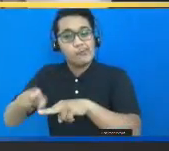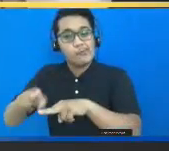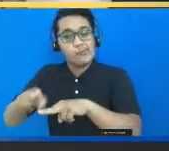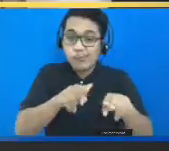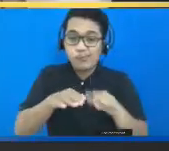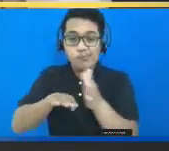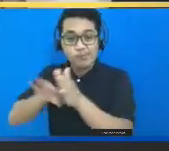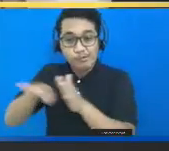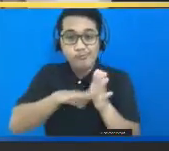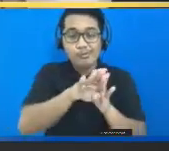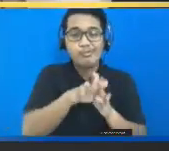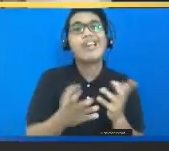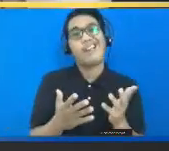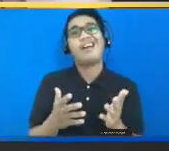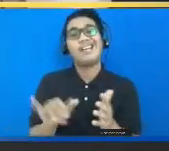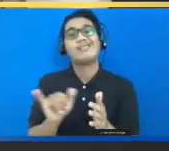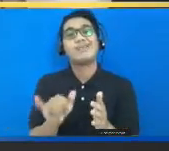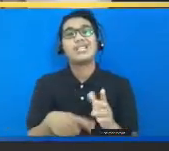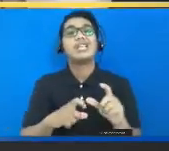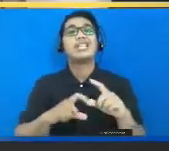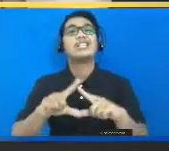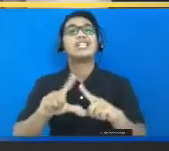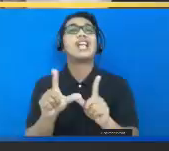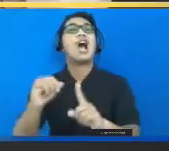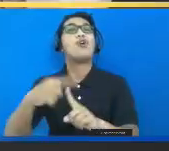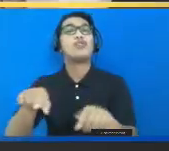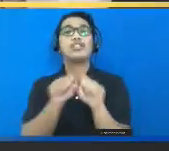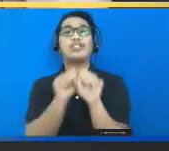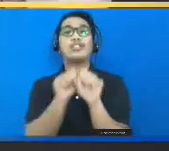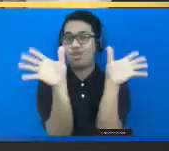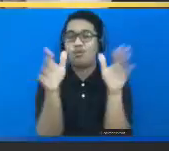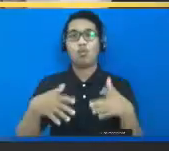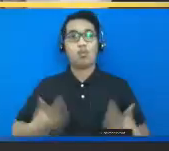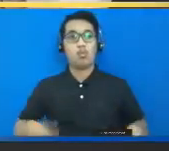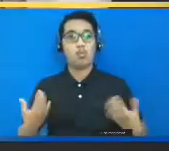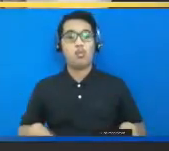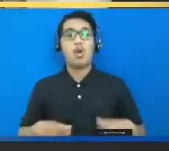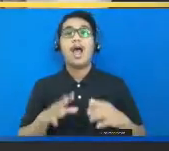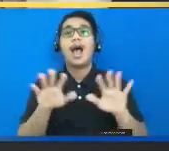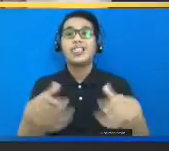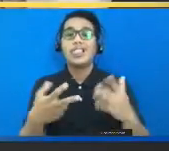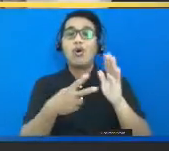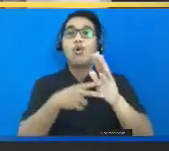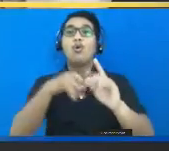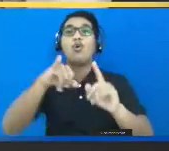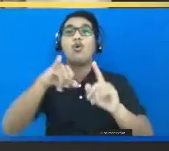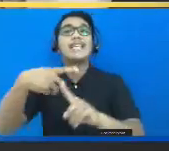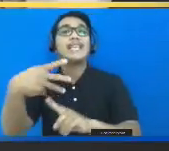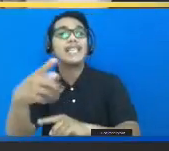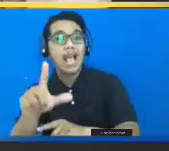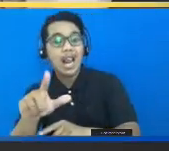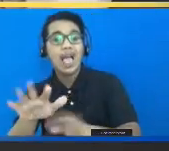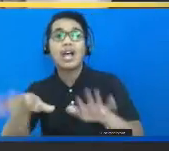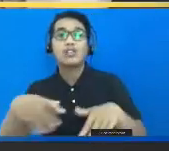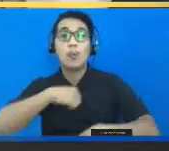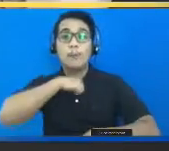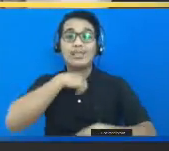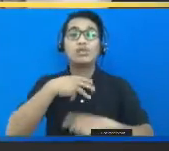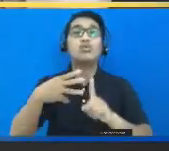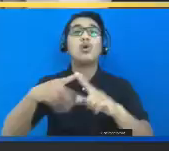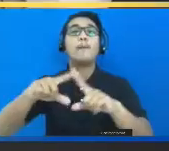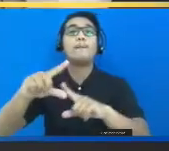Tunjukkan itu ya Oh sawit misalnya luar biasa Nicole batubara ke